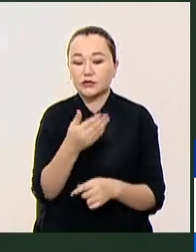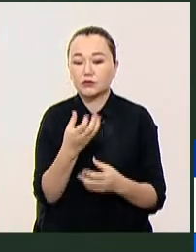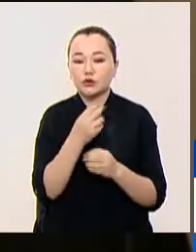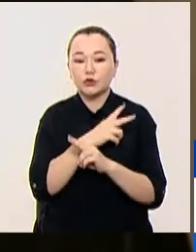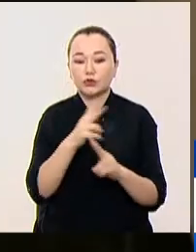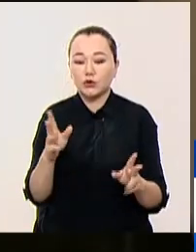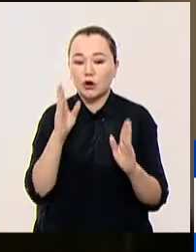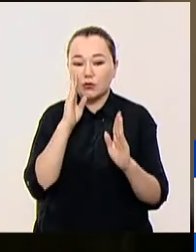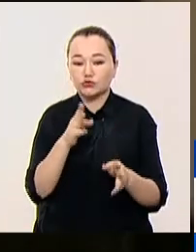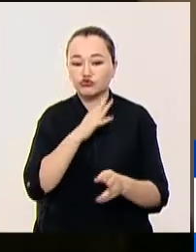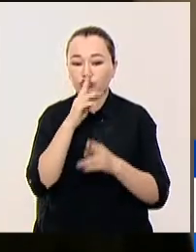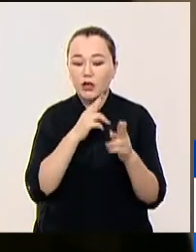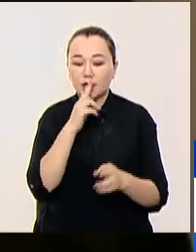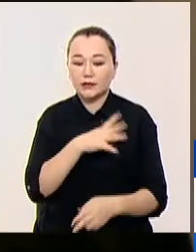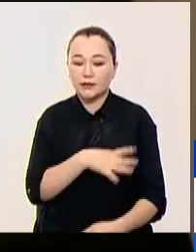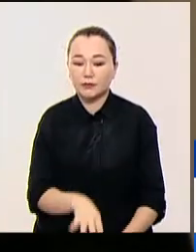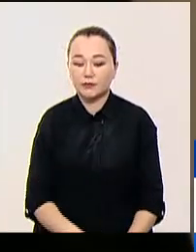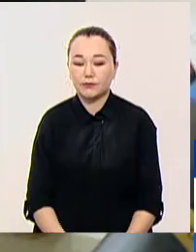никто не обращался с жалобами.